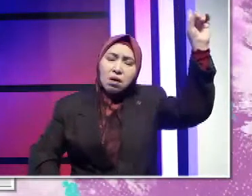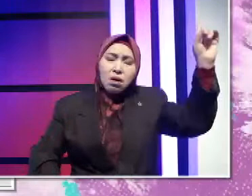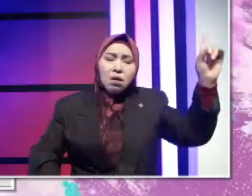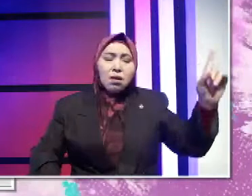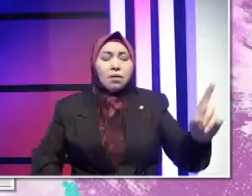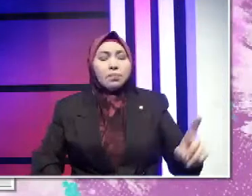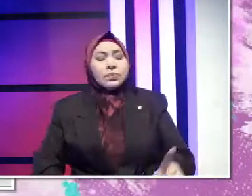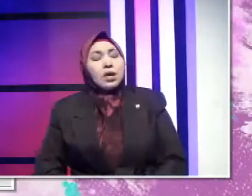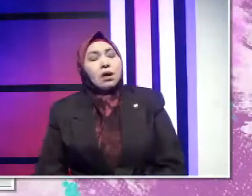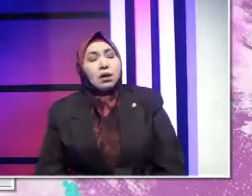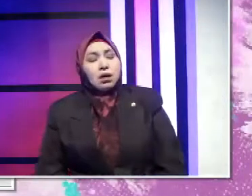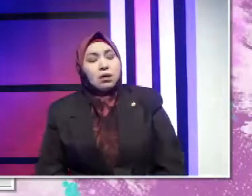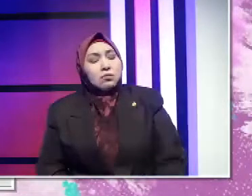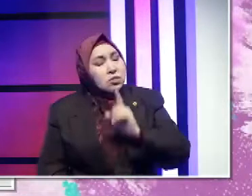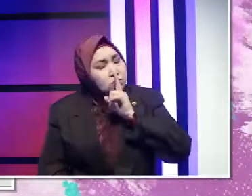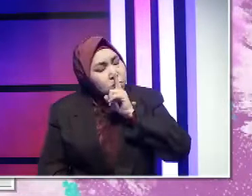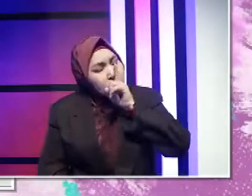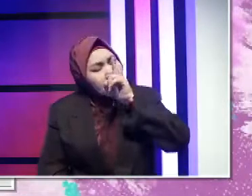الله